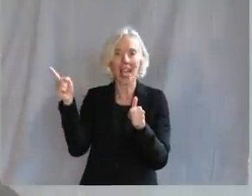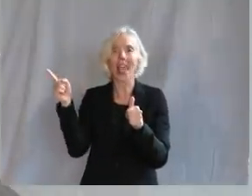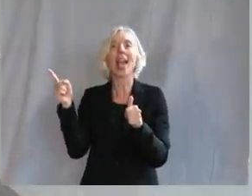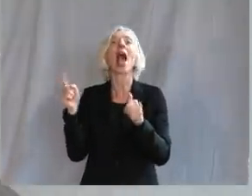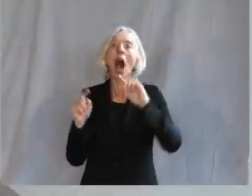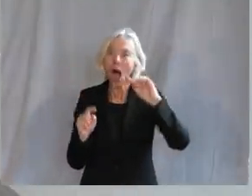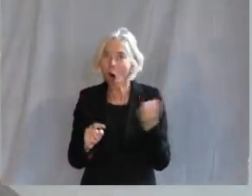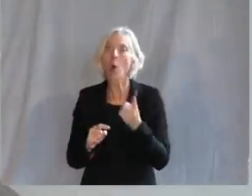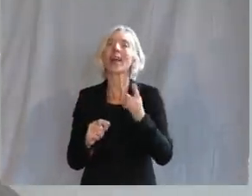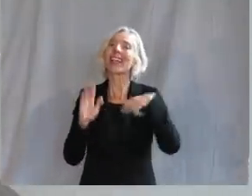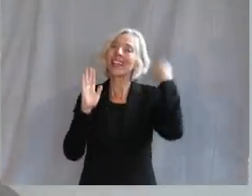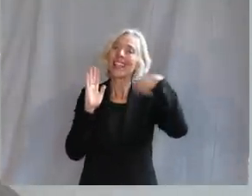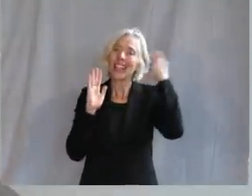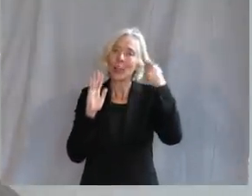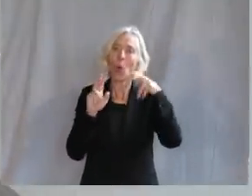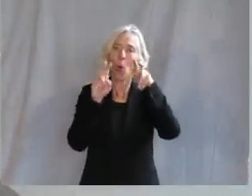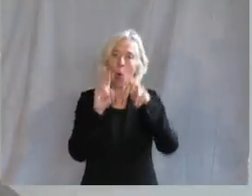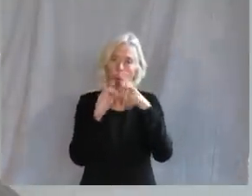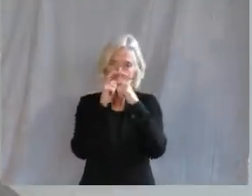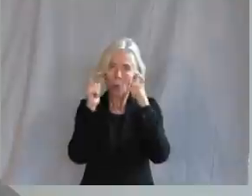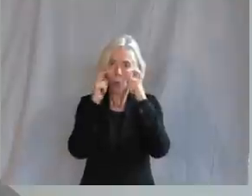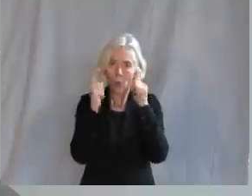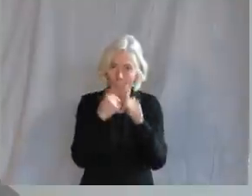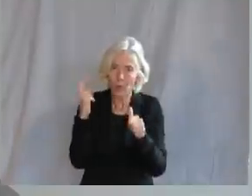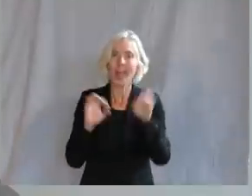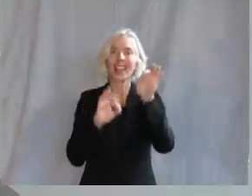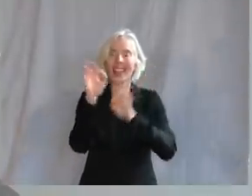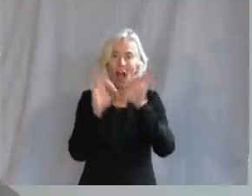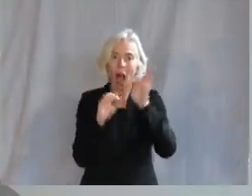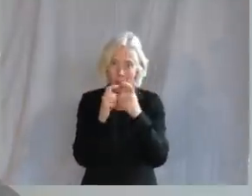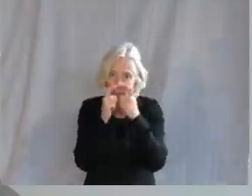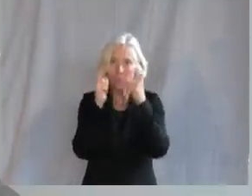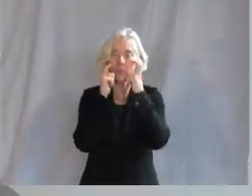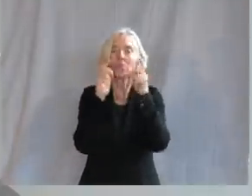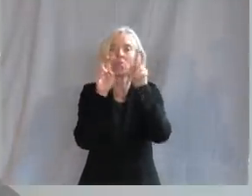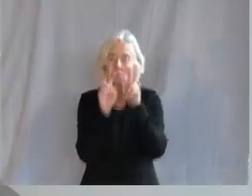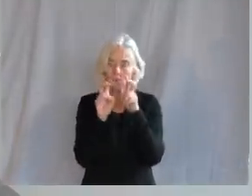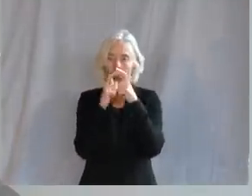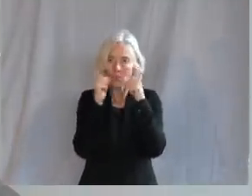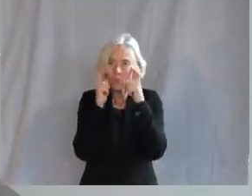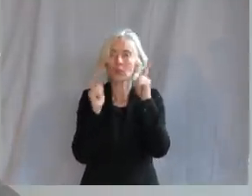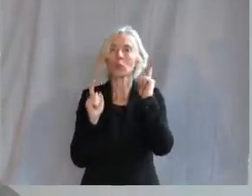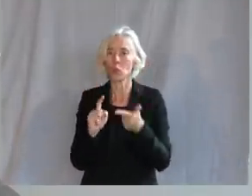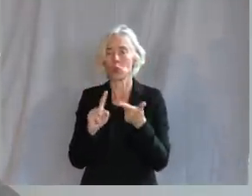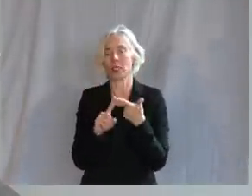in Theatern und sonstigen Darbietungen vor Publikum, und zwar eben auch am Sitzplatz.